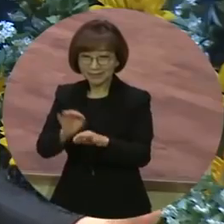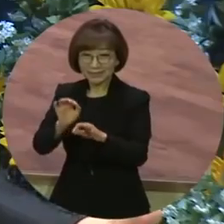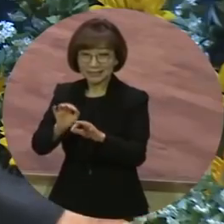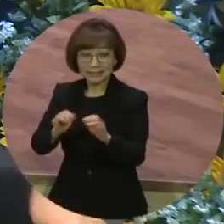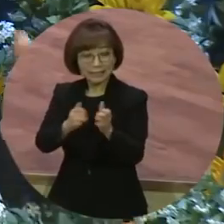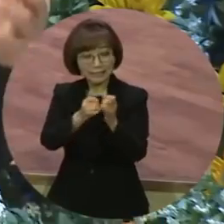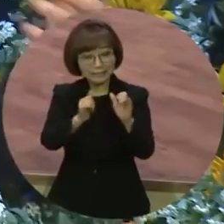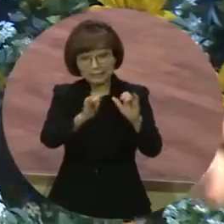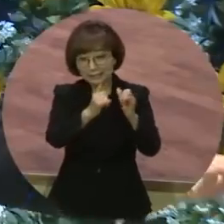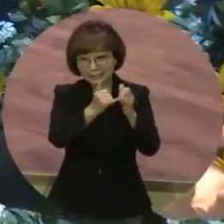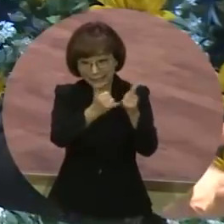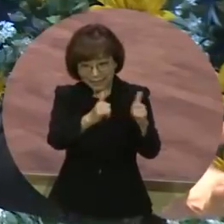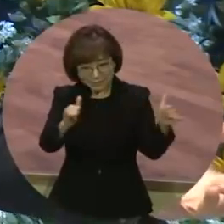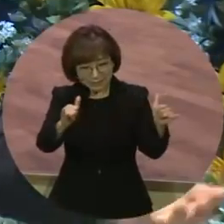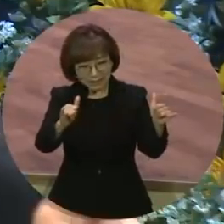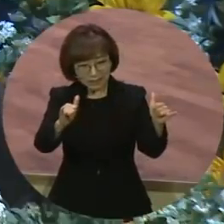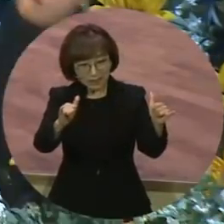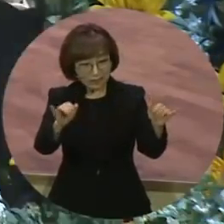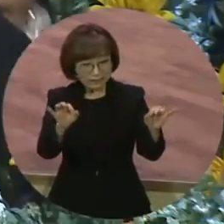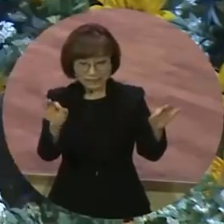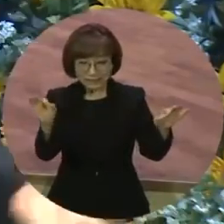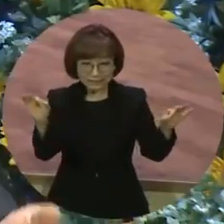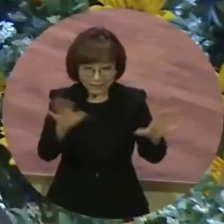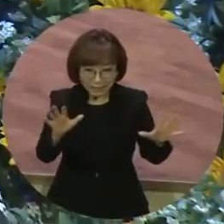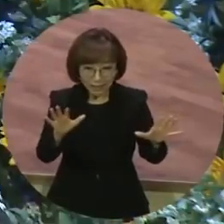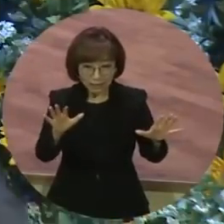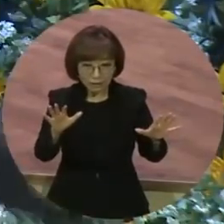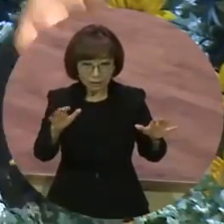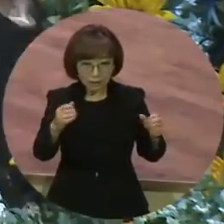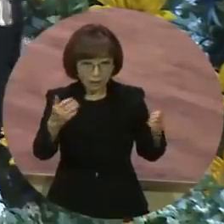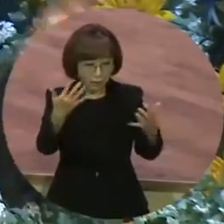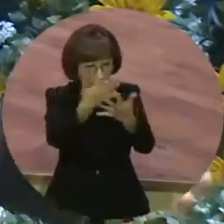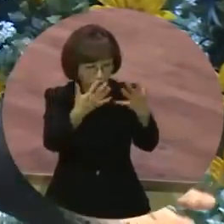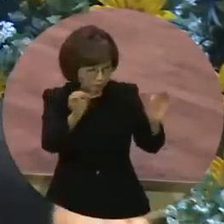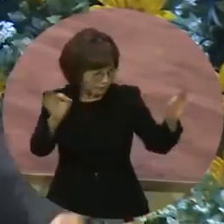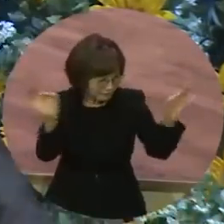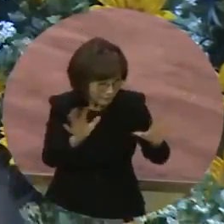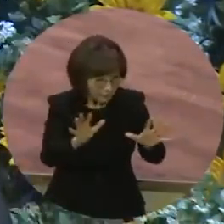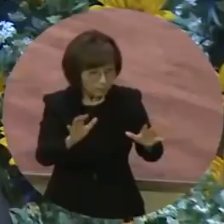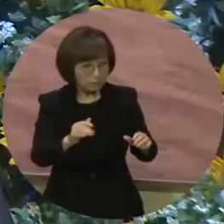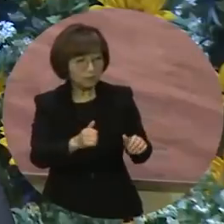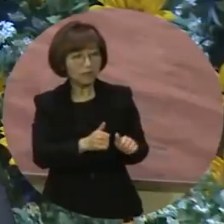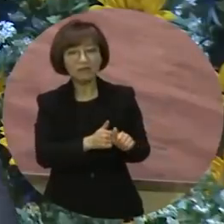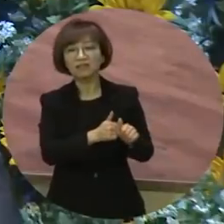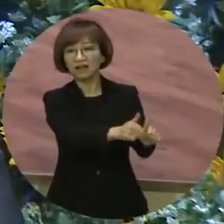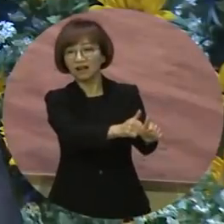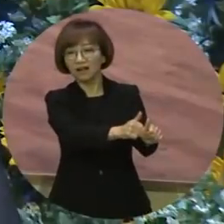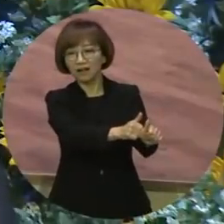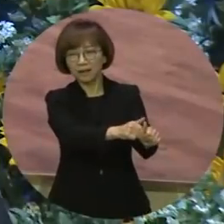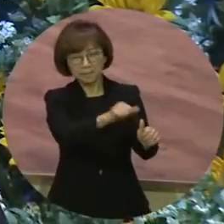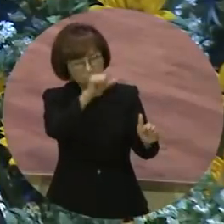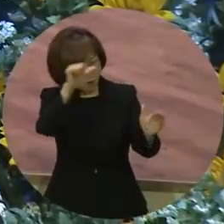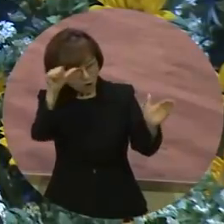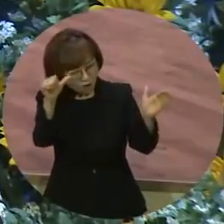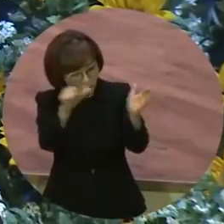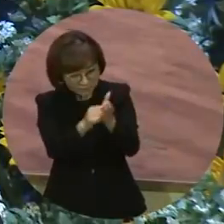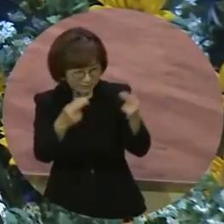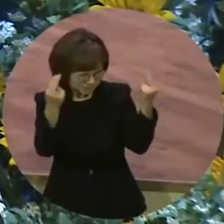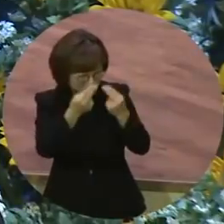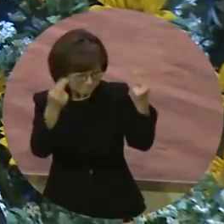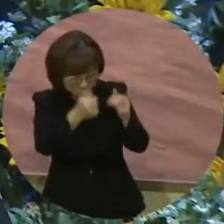세상 사람들은 헛것에 빠져 있어. 헛것에 생을고 헛것에 일생을 다 맞추겠어. 흔일인데.